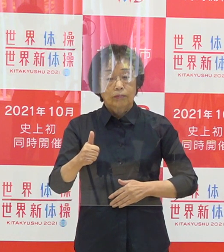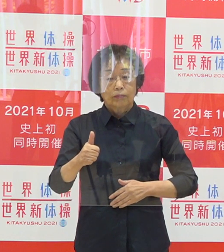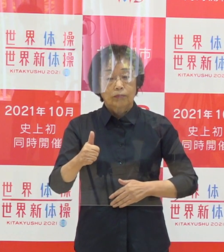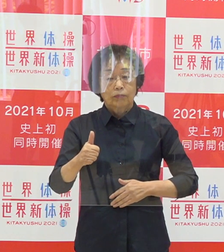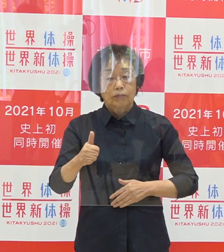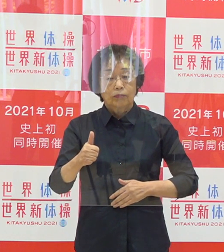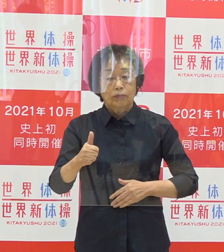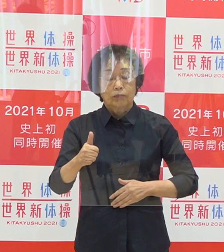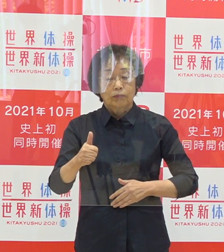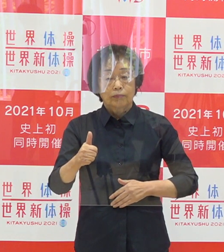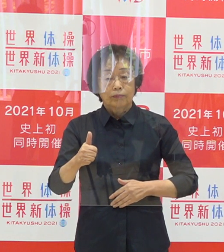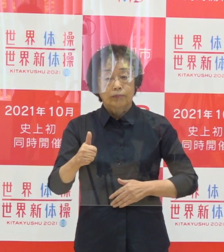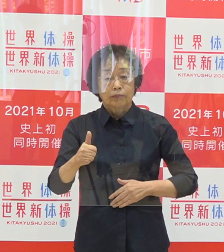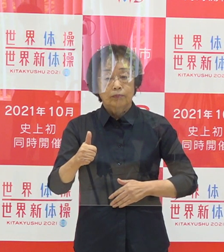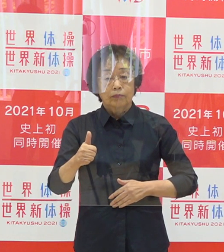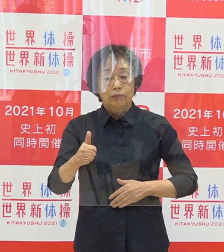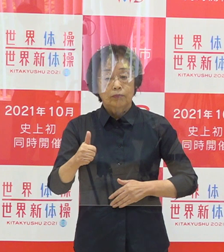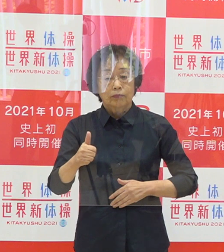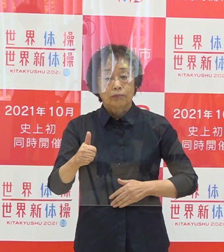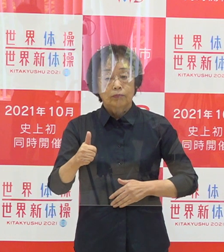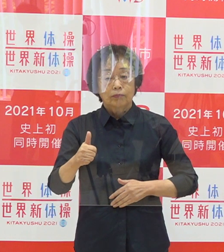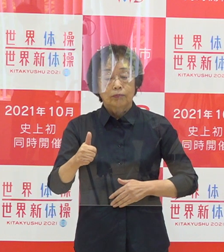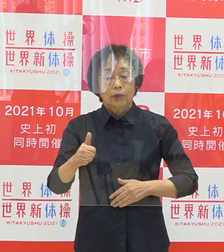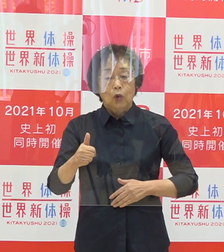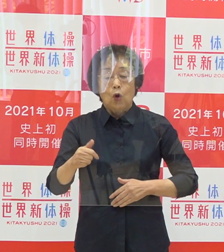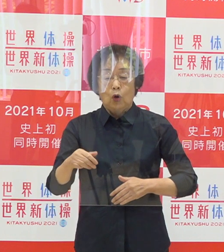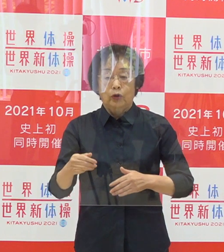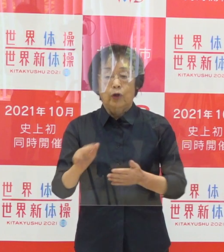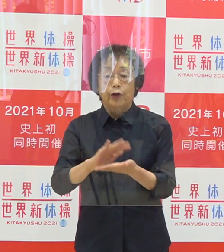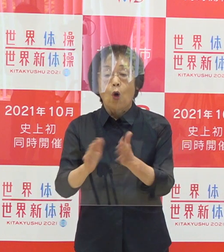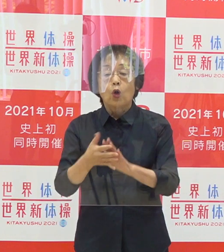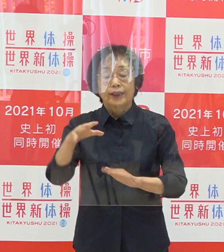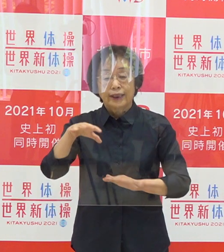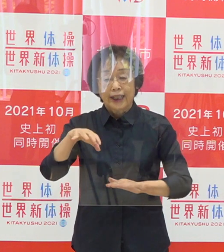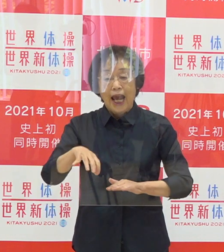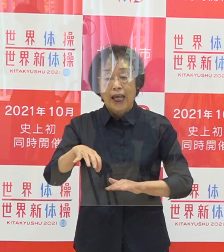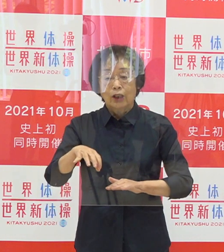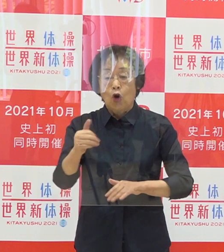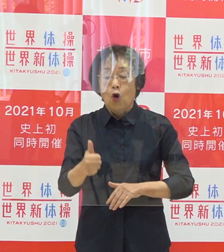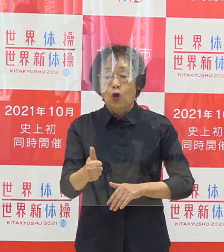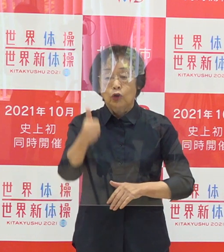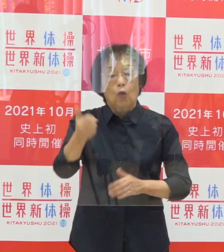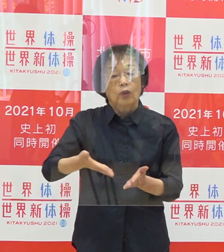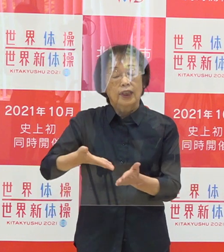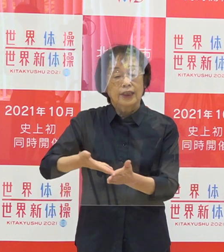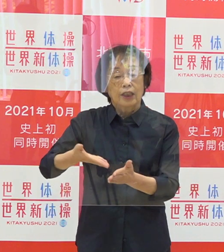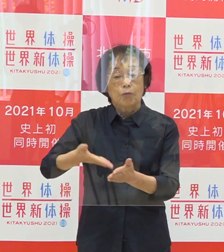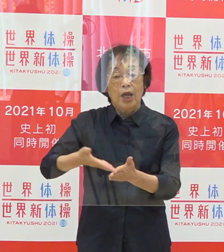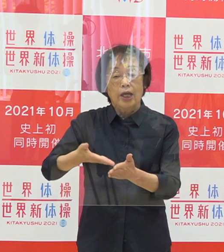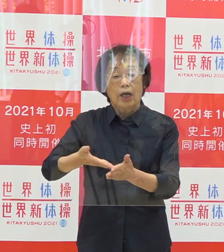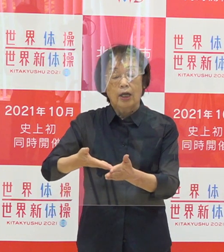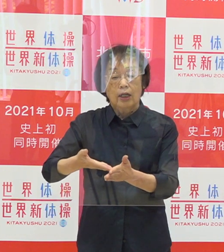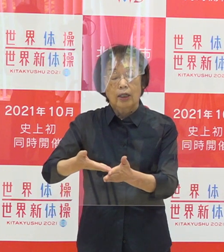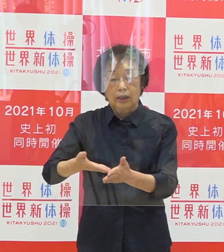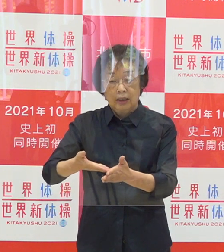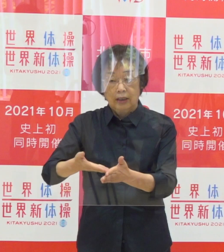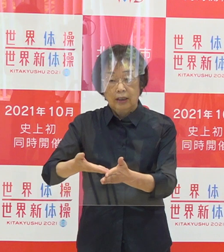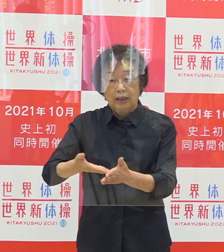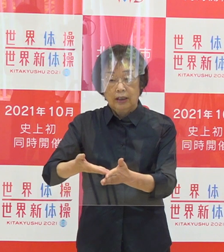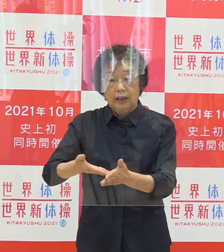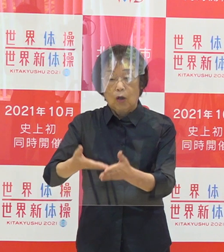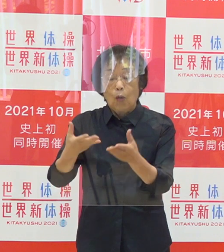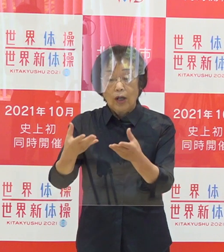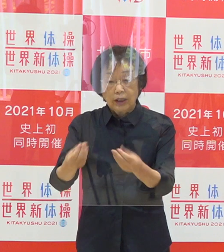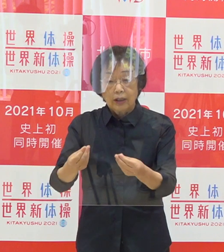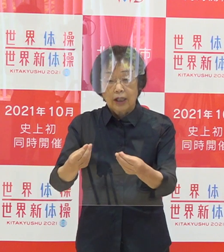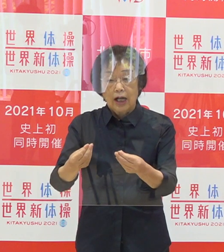市教委の方は、まあ、園長に説明をしていた、園側には聞き取り調査をしていたということなんですけども、4